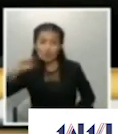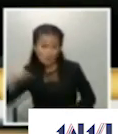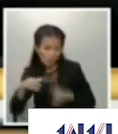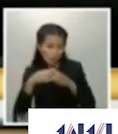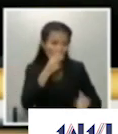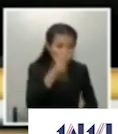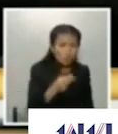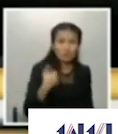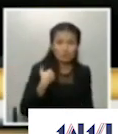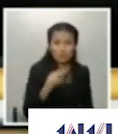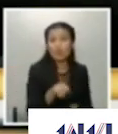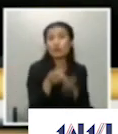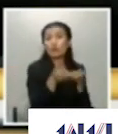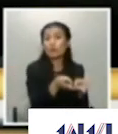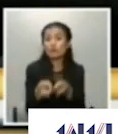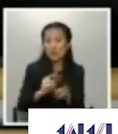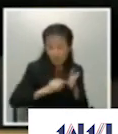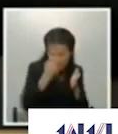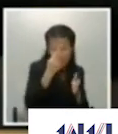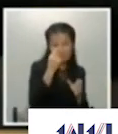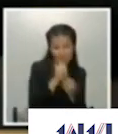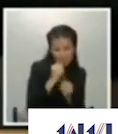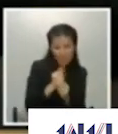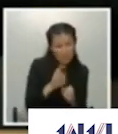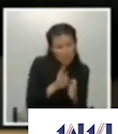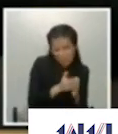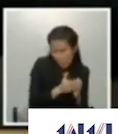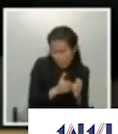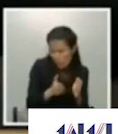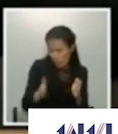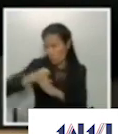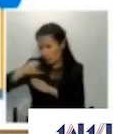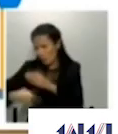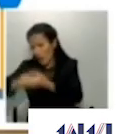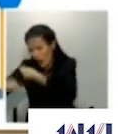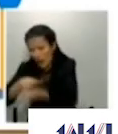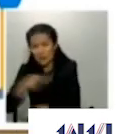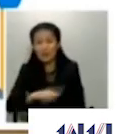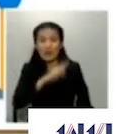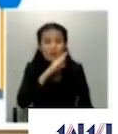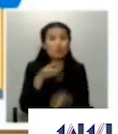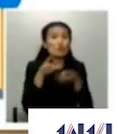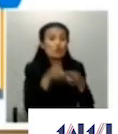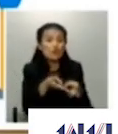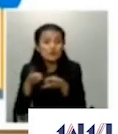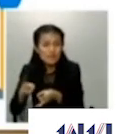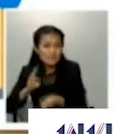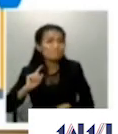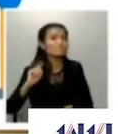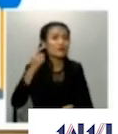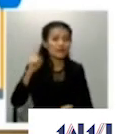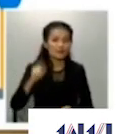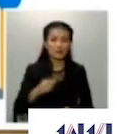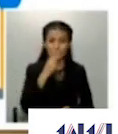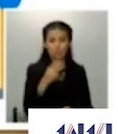อันนี้วิธีการทำตั้งแต่ต้นถ้าหากเราใช้บูรณาการเขาเรียกว่าเพิ่มมูลค่าจากข้อมูล